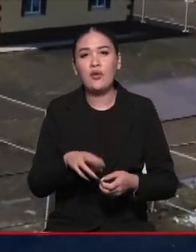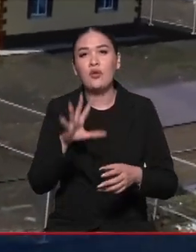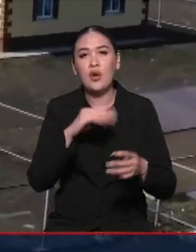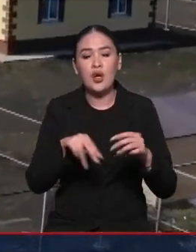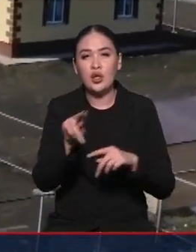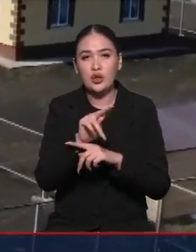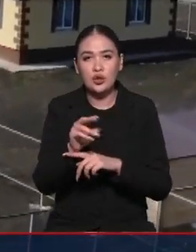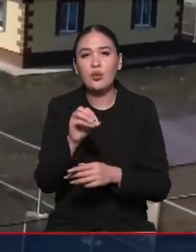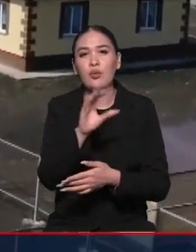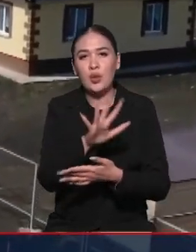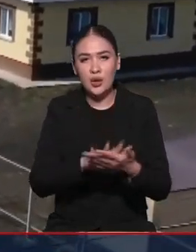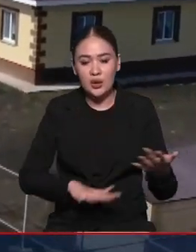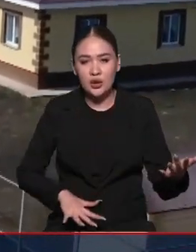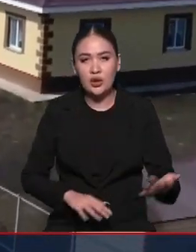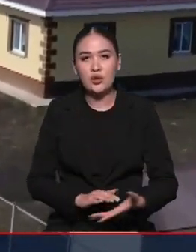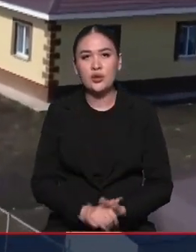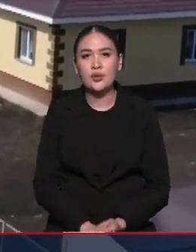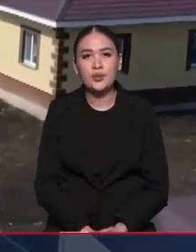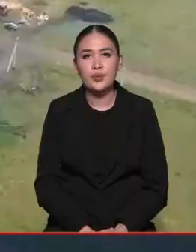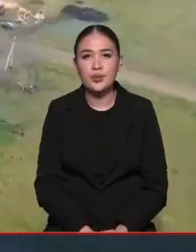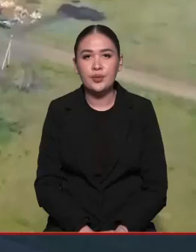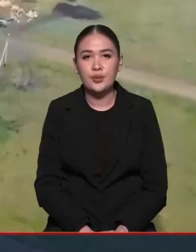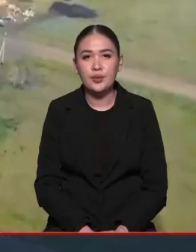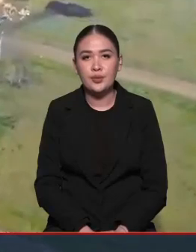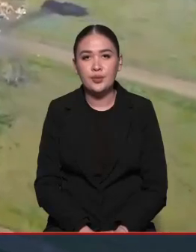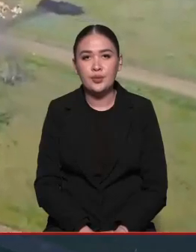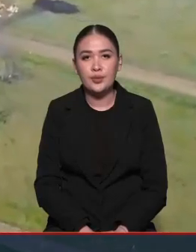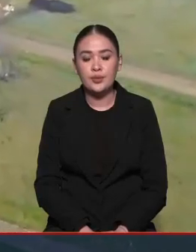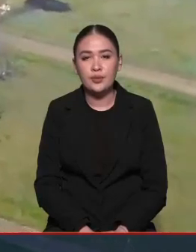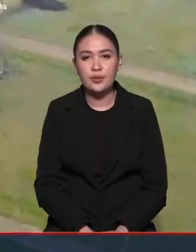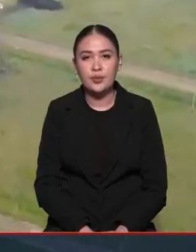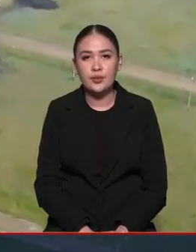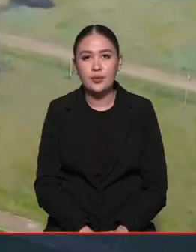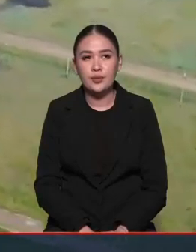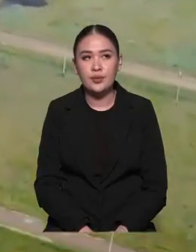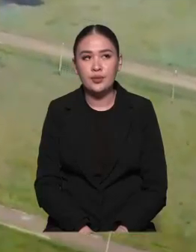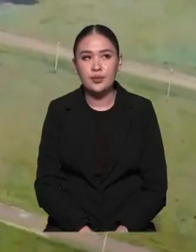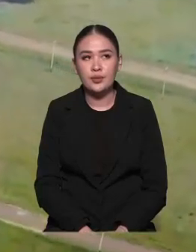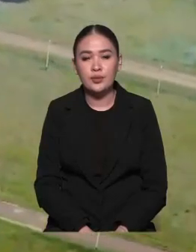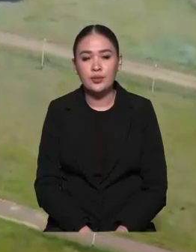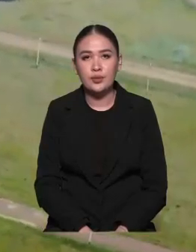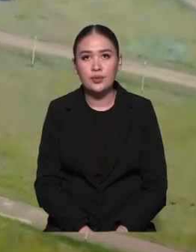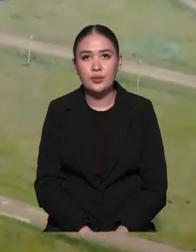восстановлению продолжаются. Шудин Саидов, Самат Хайрденул, Абзал Турабеков, Жибек Шулы, Северо-Казахстанская область.